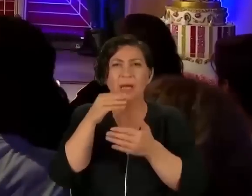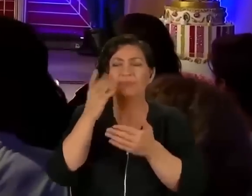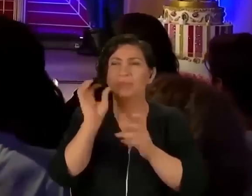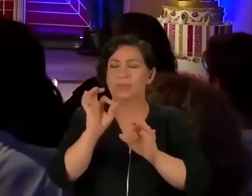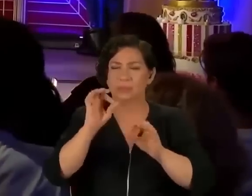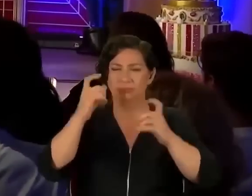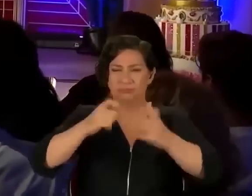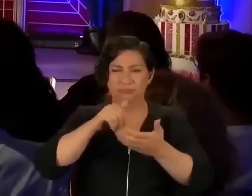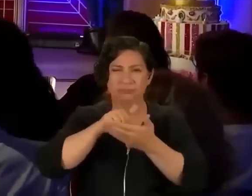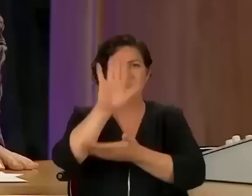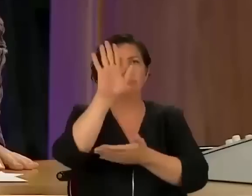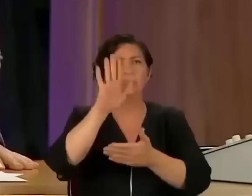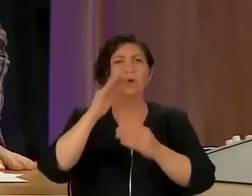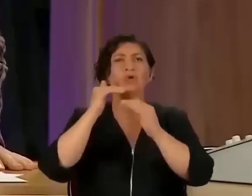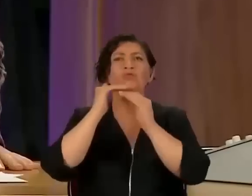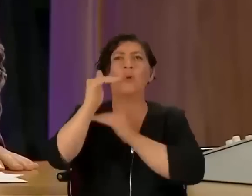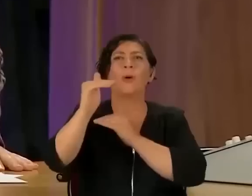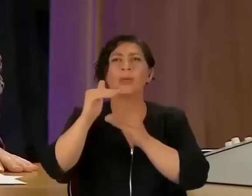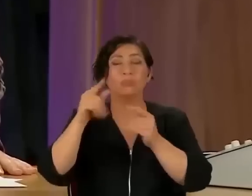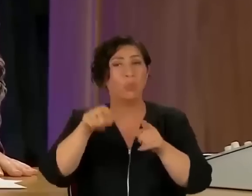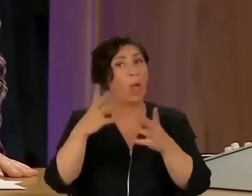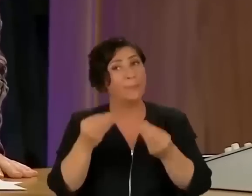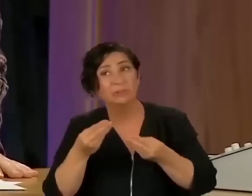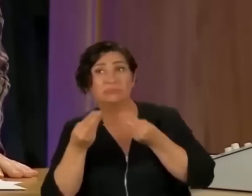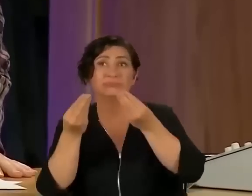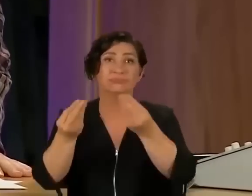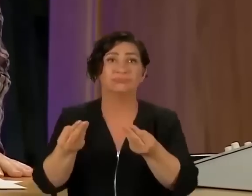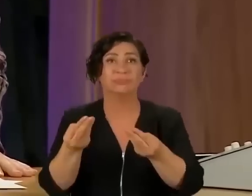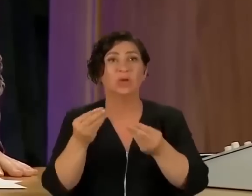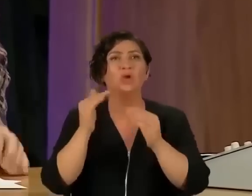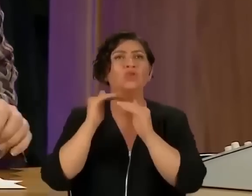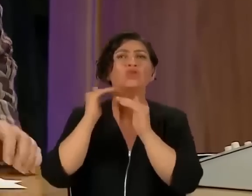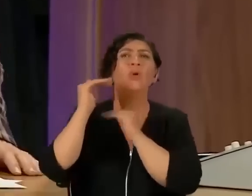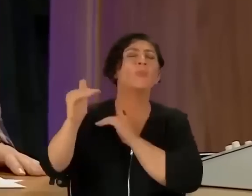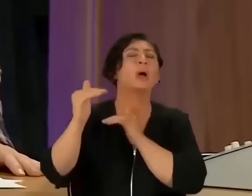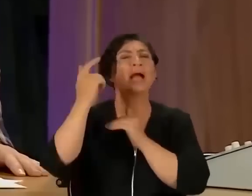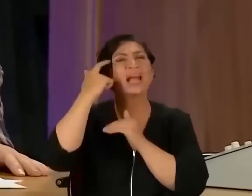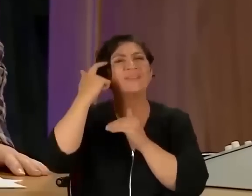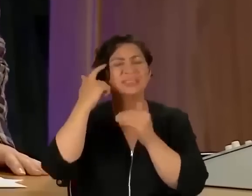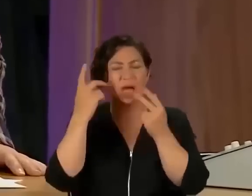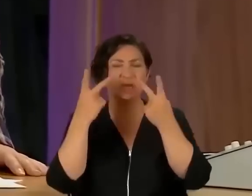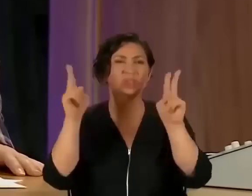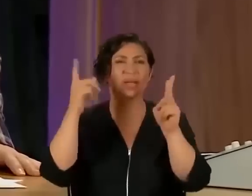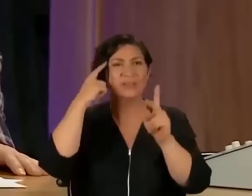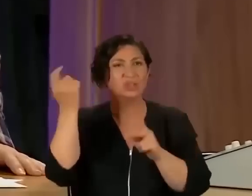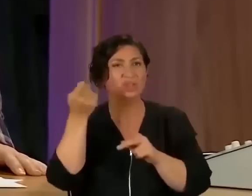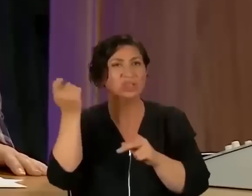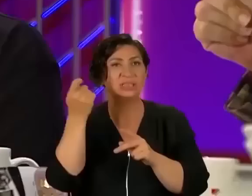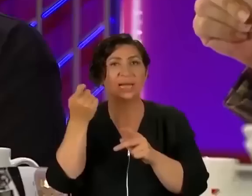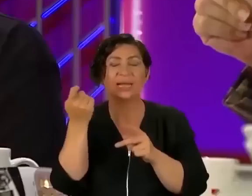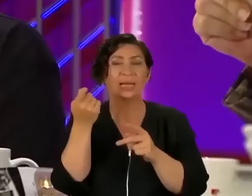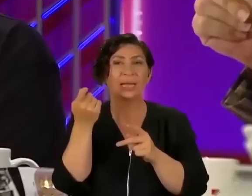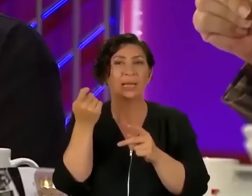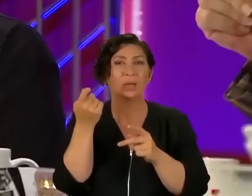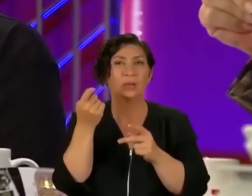aforizmalar yaratmaları, topluma aforizmalar sunmaları, toplumun kafasını açacak, kafasını çalıştıracak